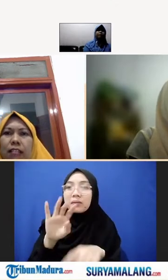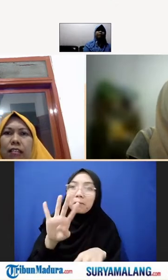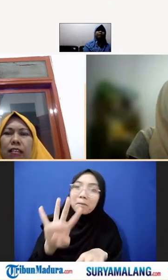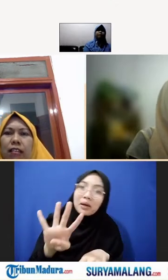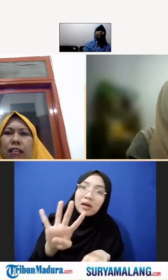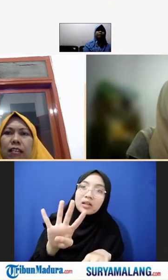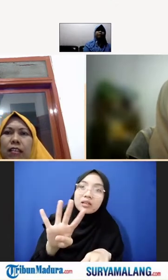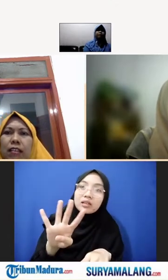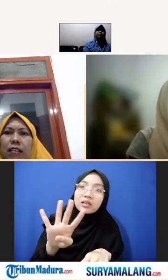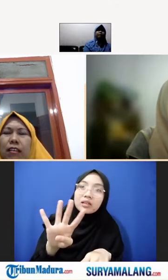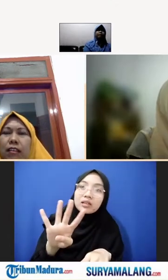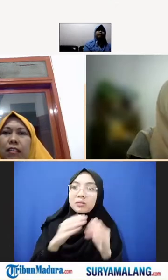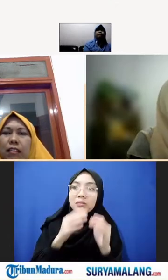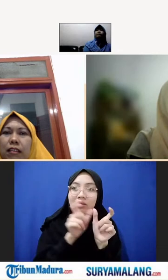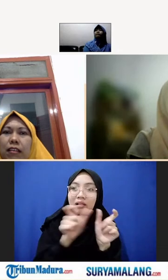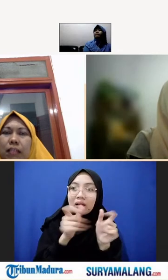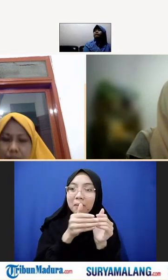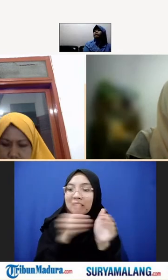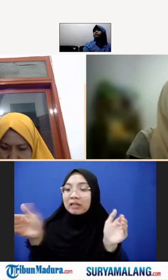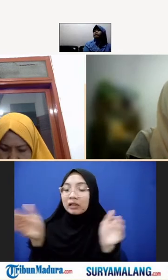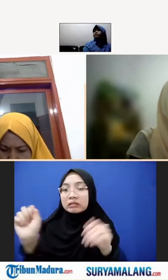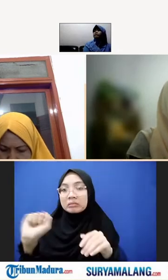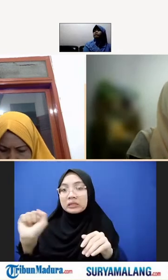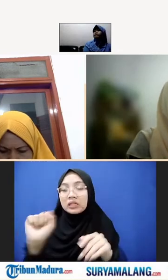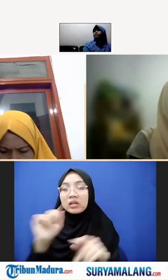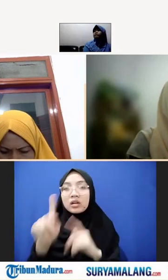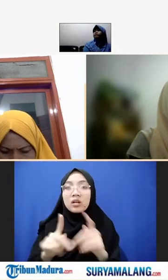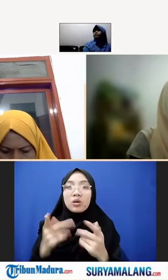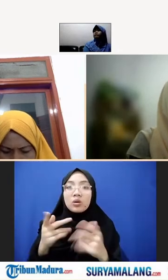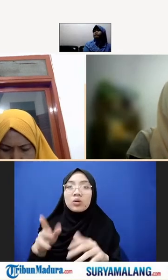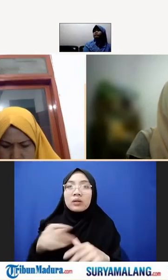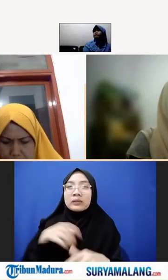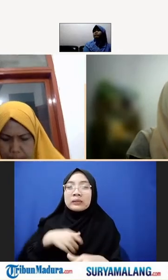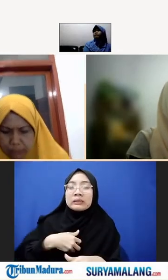agak panjang. Cuman entah kalau misalnya kalau lagi kesel itu,